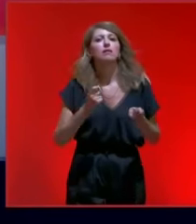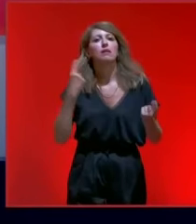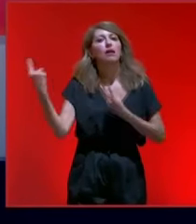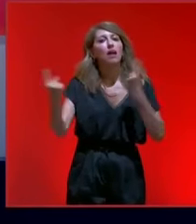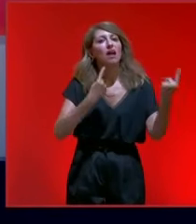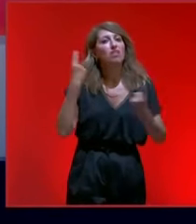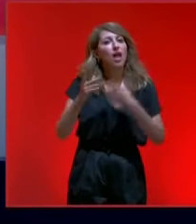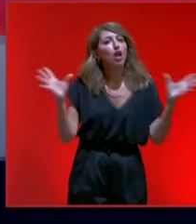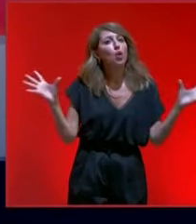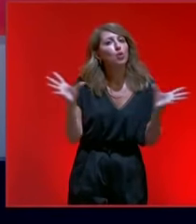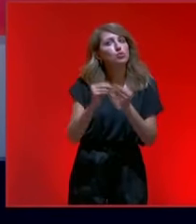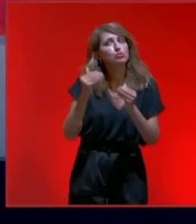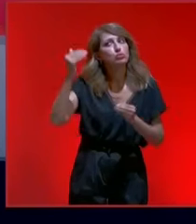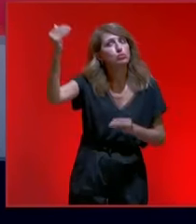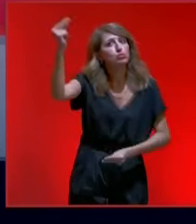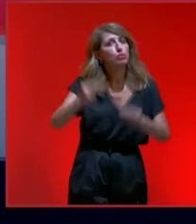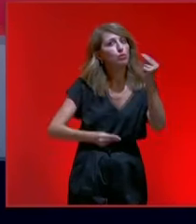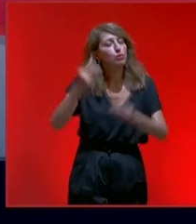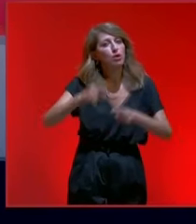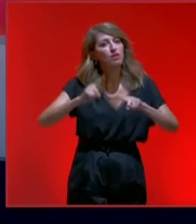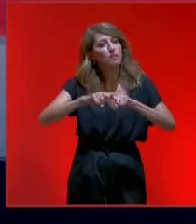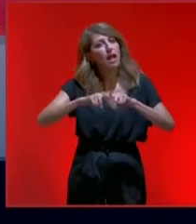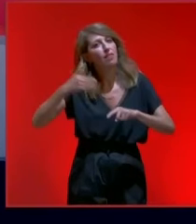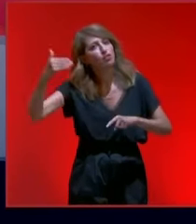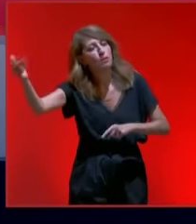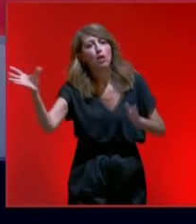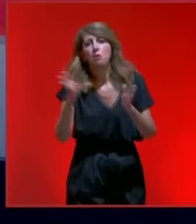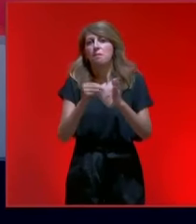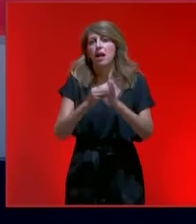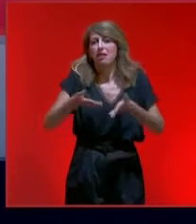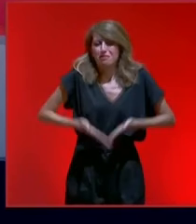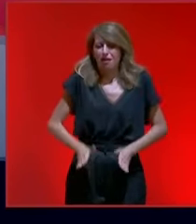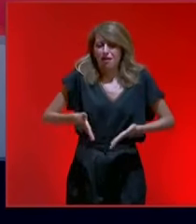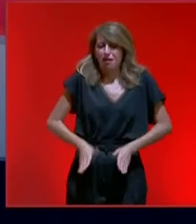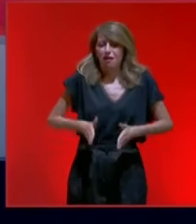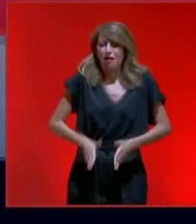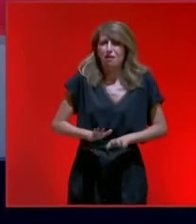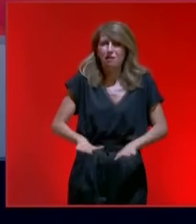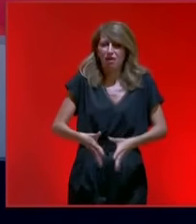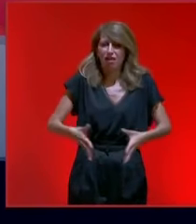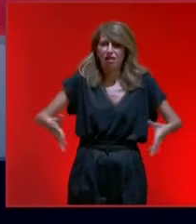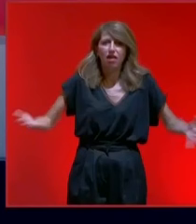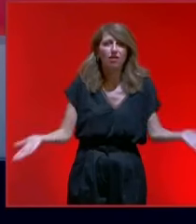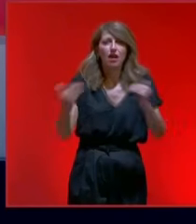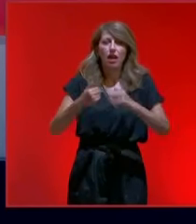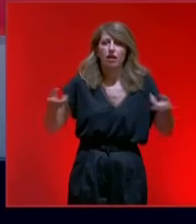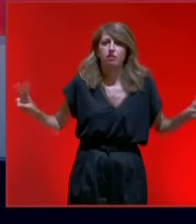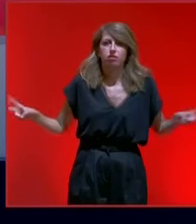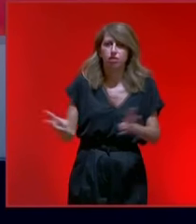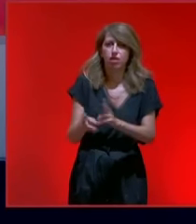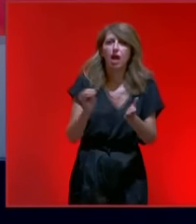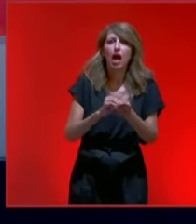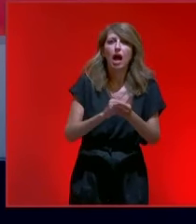το επόμενο διάστημα, όπως το δημογραφικό, ή την ενσωμάτωση των νέων τεχνολογιών και το πώς αυτές οι νέες τεχνολογίες δεν θα